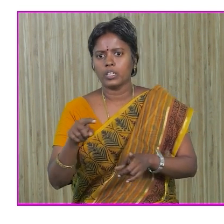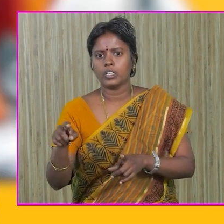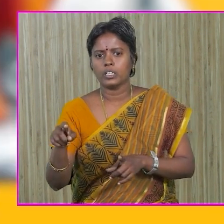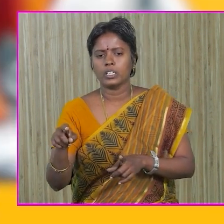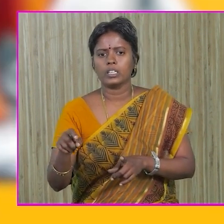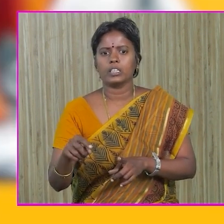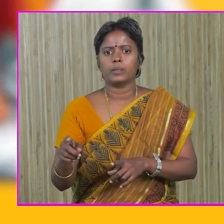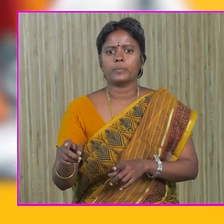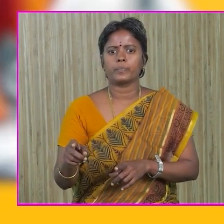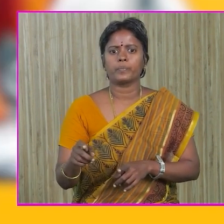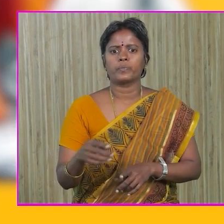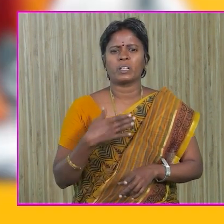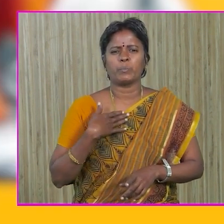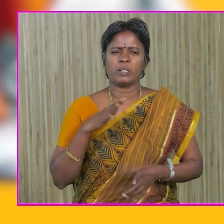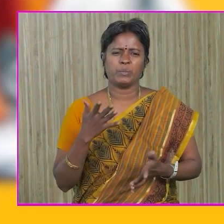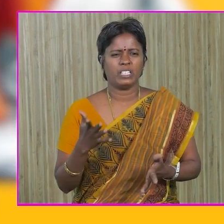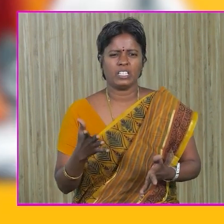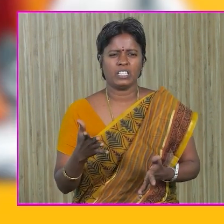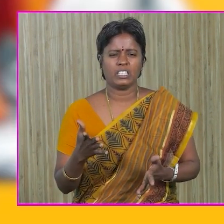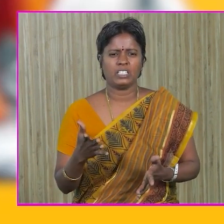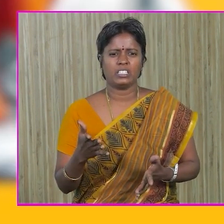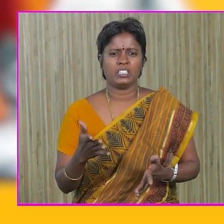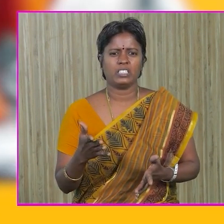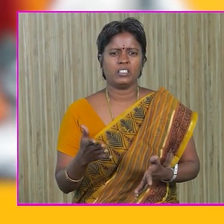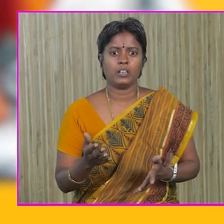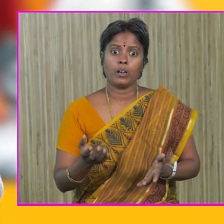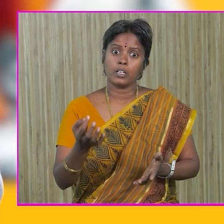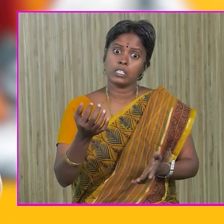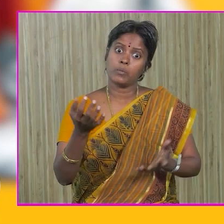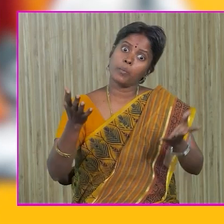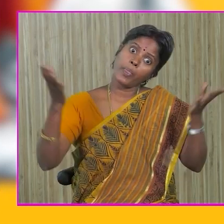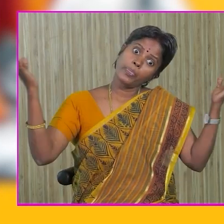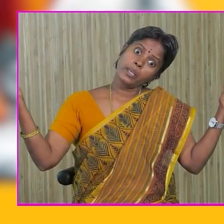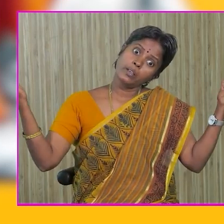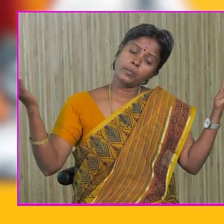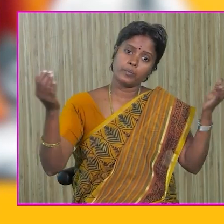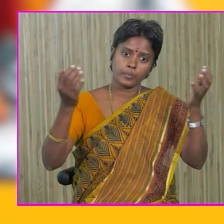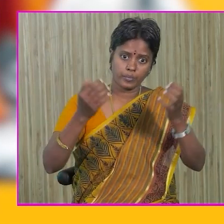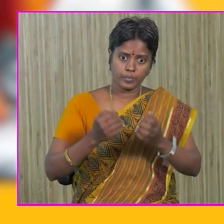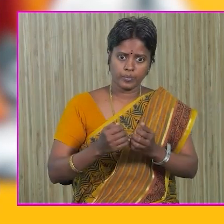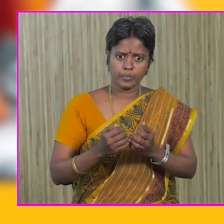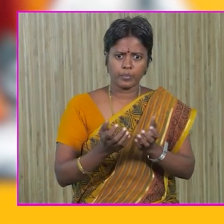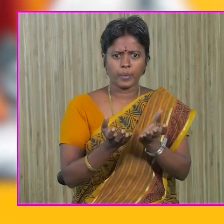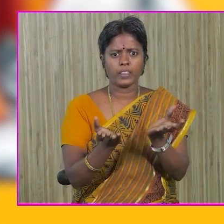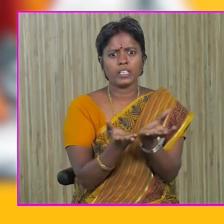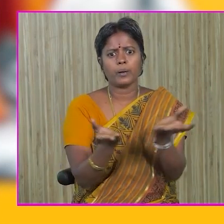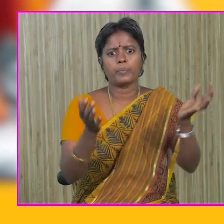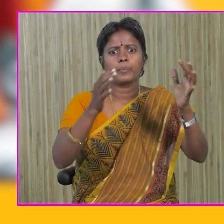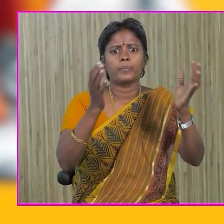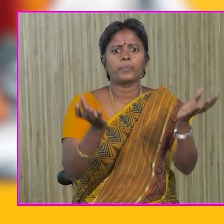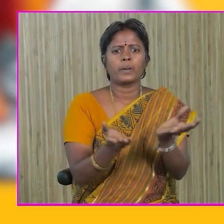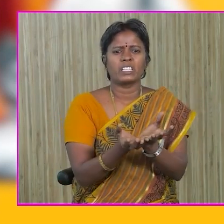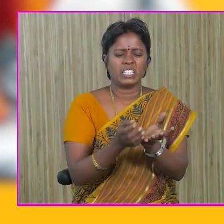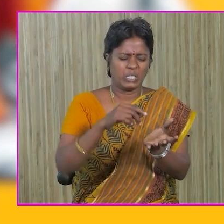திரிந்தற்று. பண்பு இல்லாதவன் பெற்ற பெருஞ்செல்வமானது பாத்திரத்தில் உள்ள குறைபாட்டால், சரியாக சுத்தம்